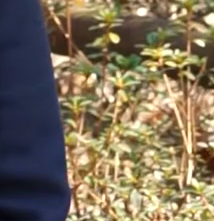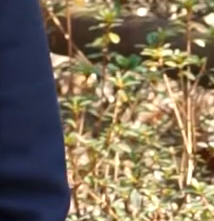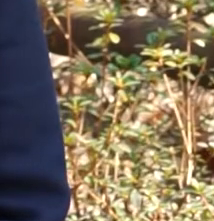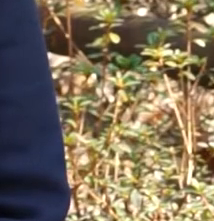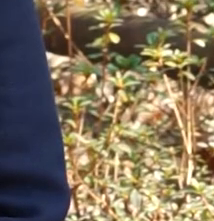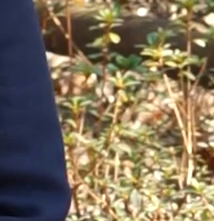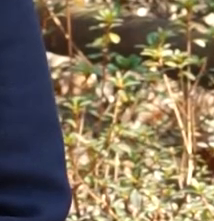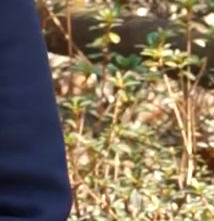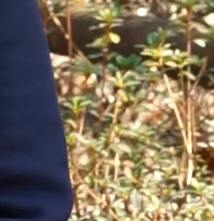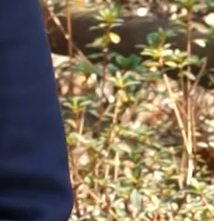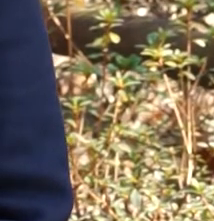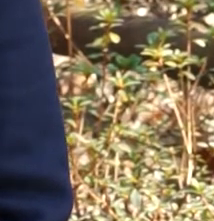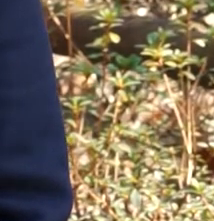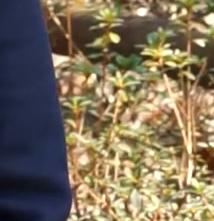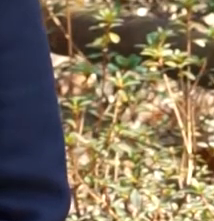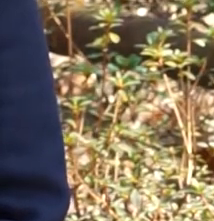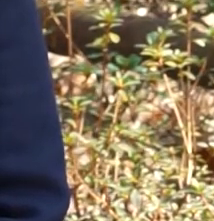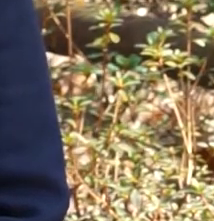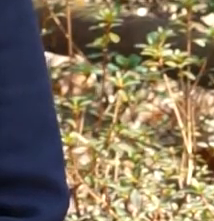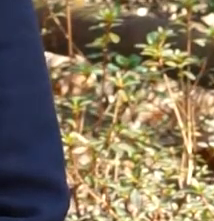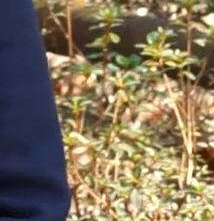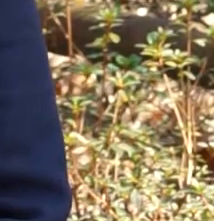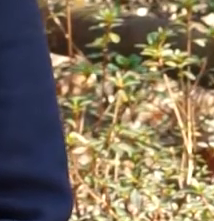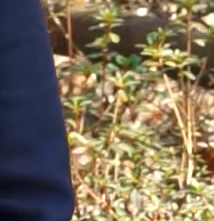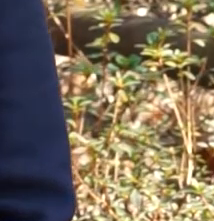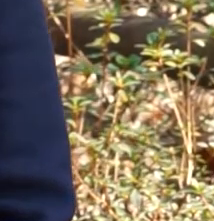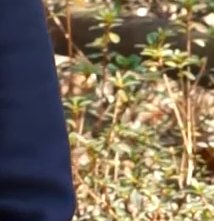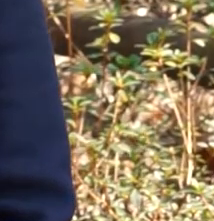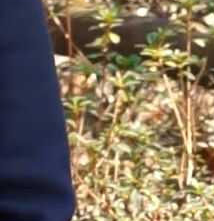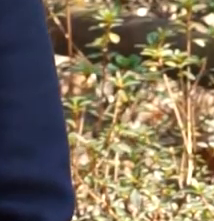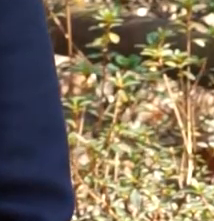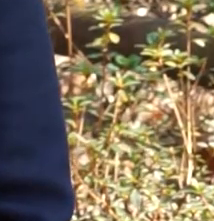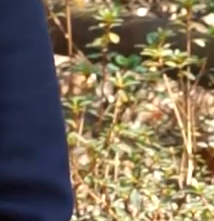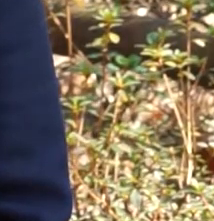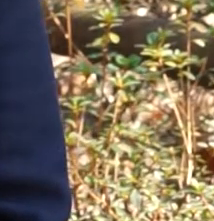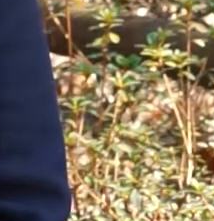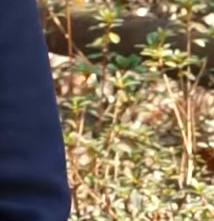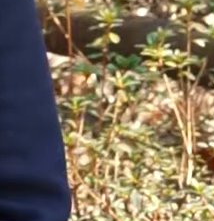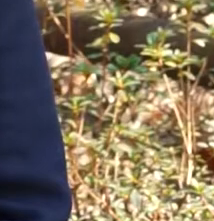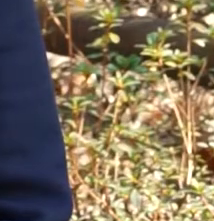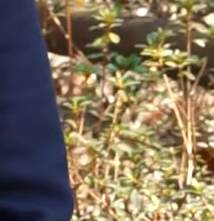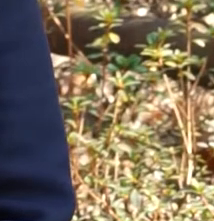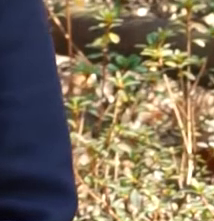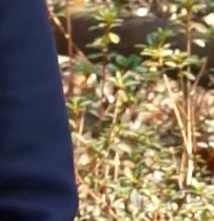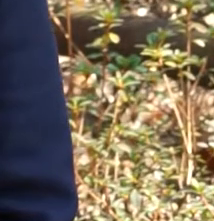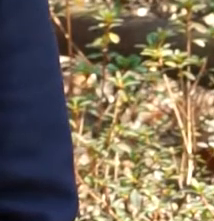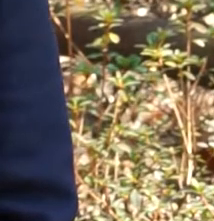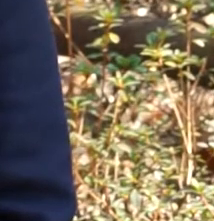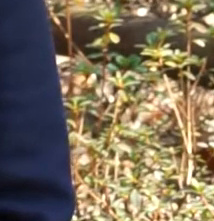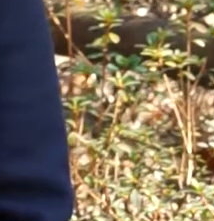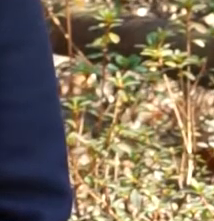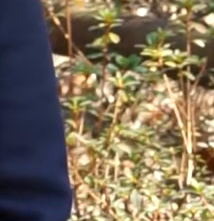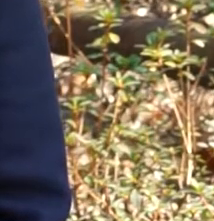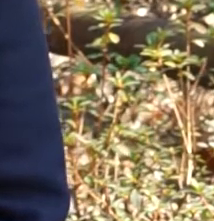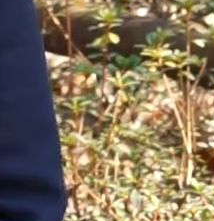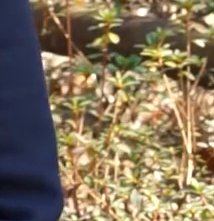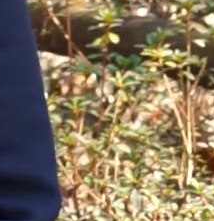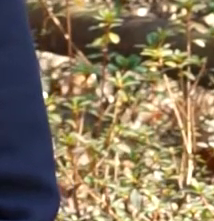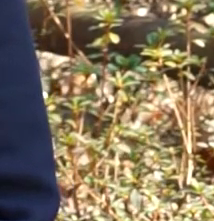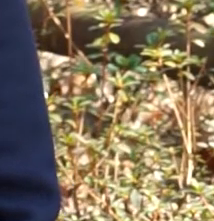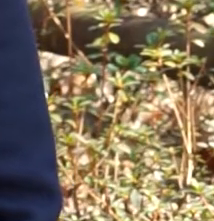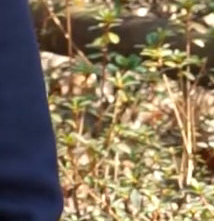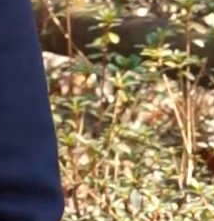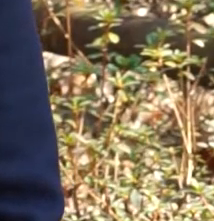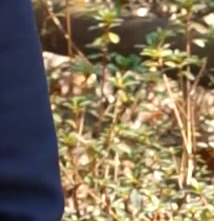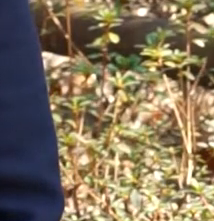강서구가 청소년들의 꿈과 희망을 지원하기 위해 청소년 지원카드를 운영합니다. 연간 10만 원 상당의